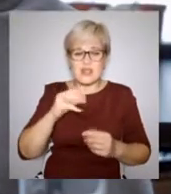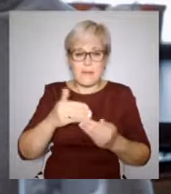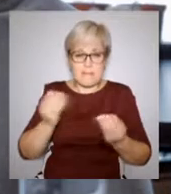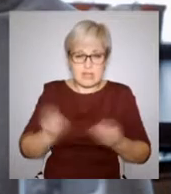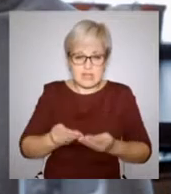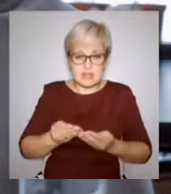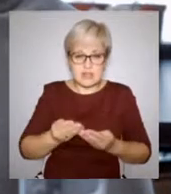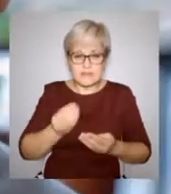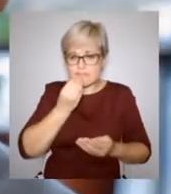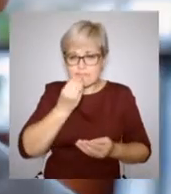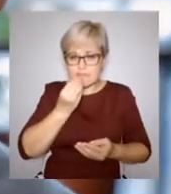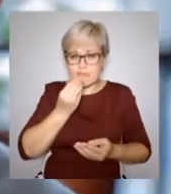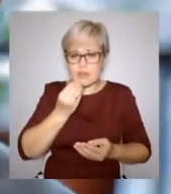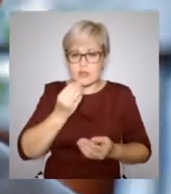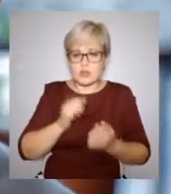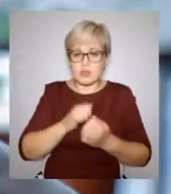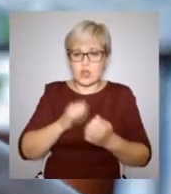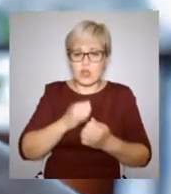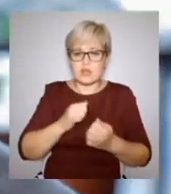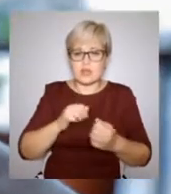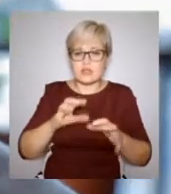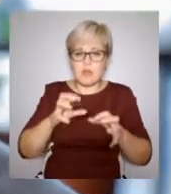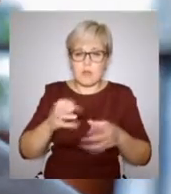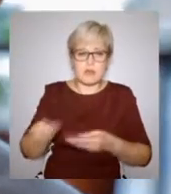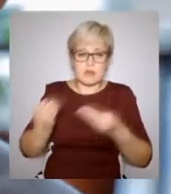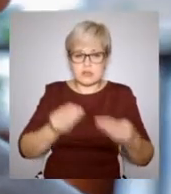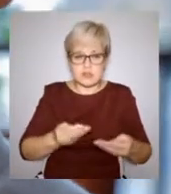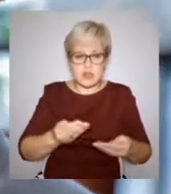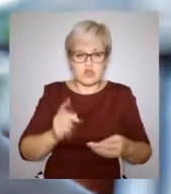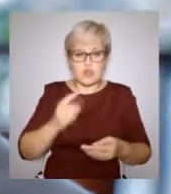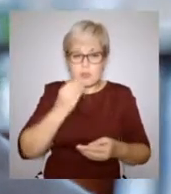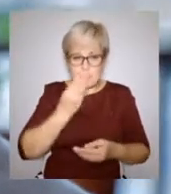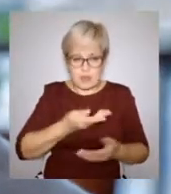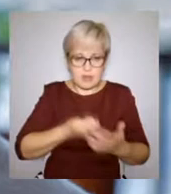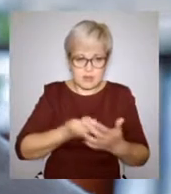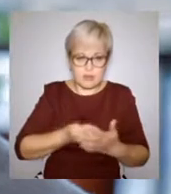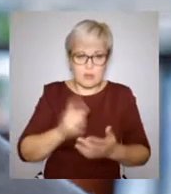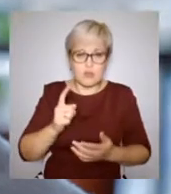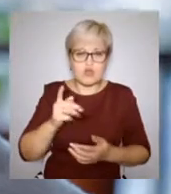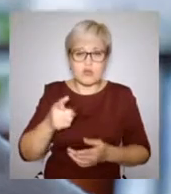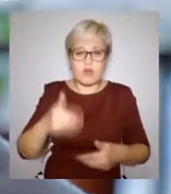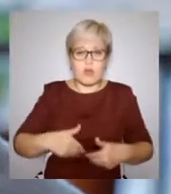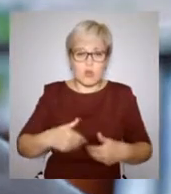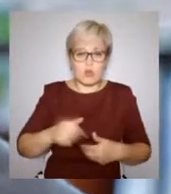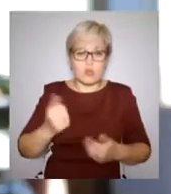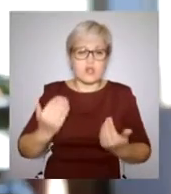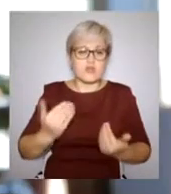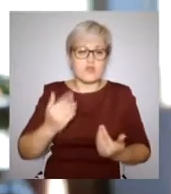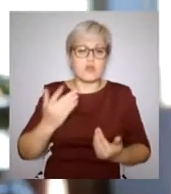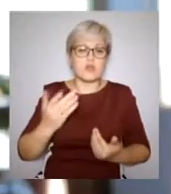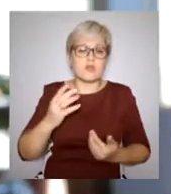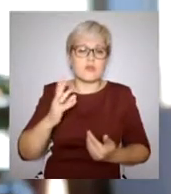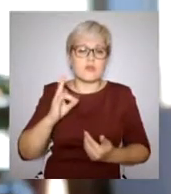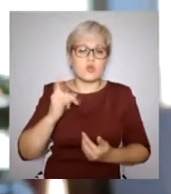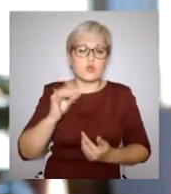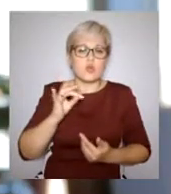сухари таскал чтобы поесть что ты голодный до а сегодня ты там в нью-йорке это и приглашает к себе легар